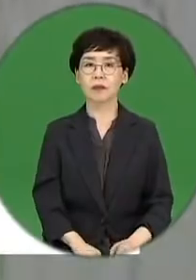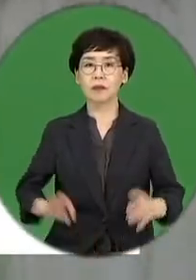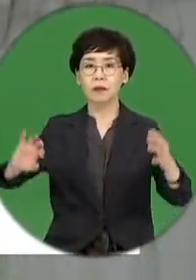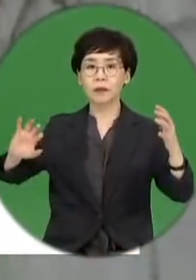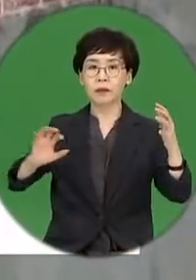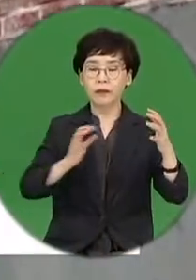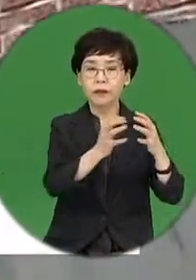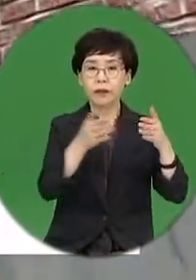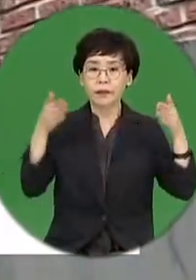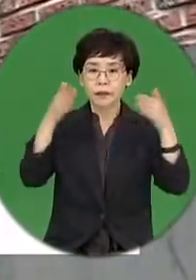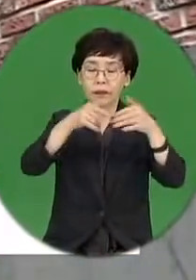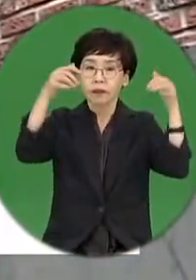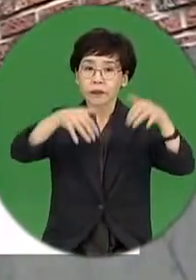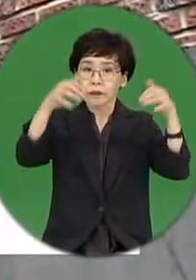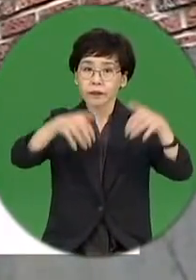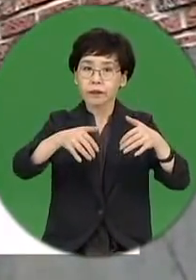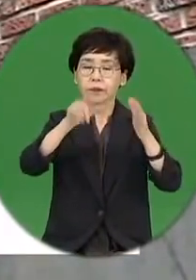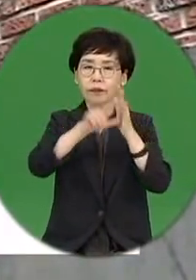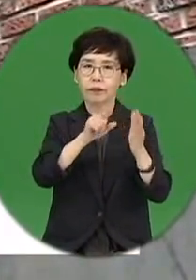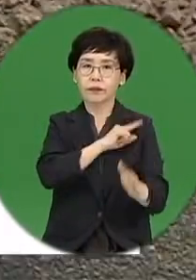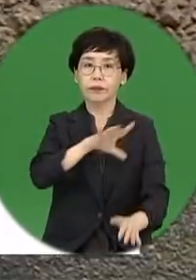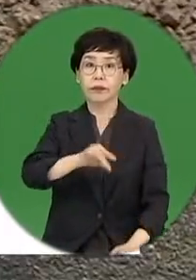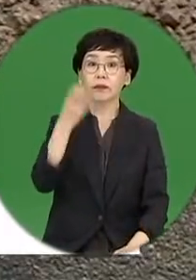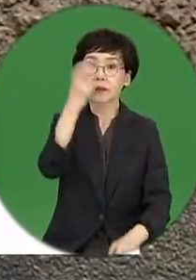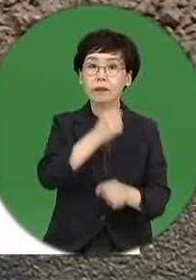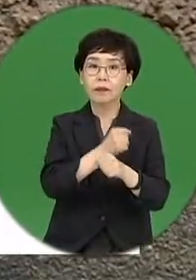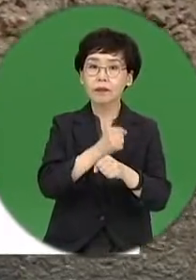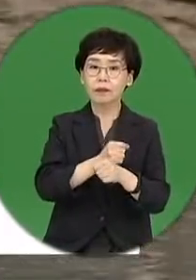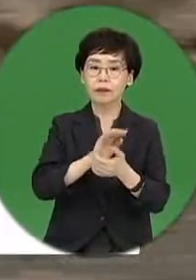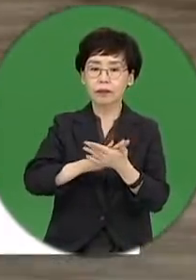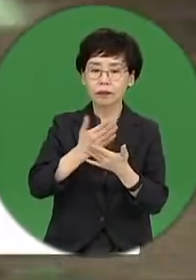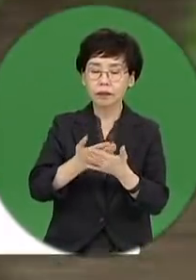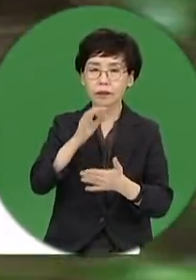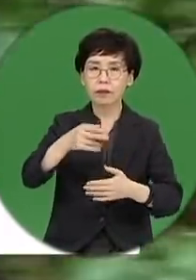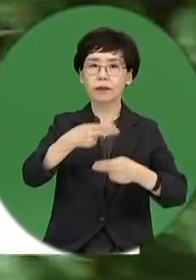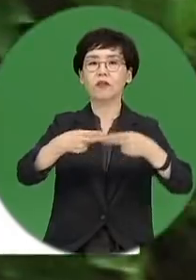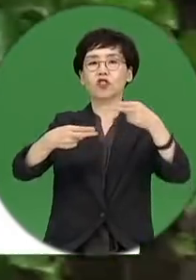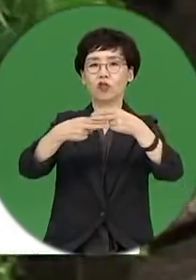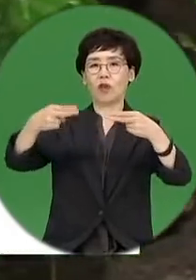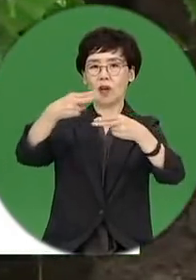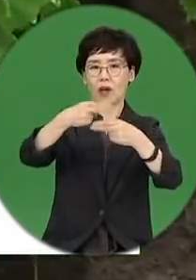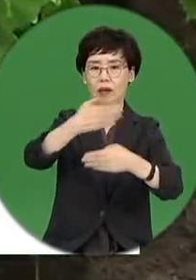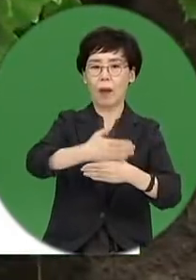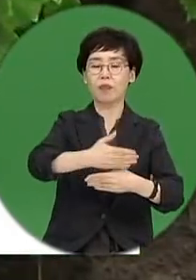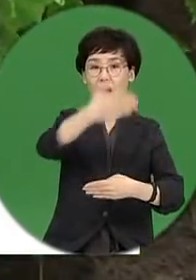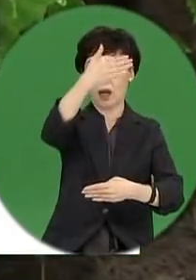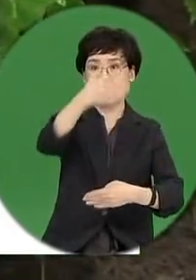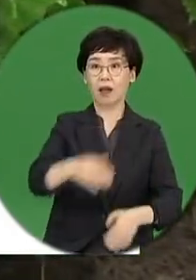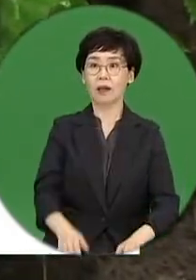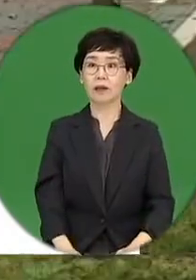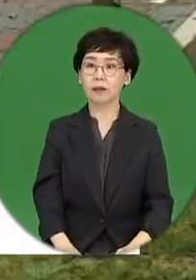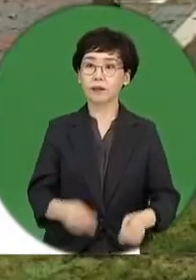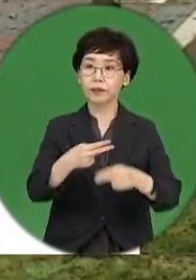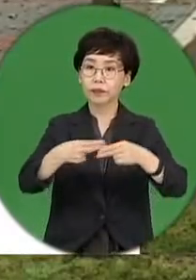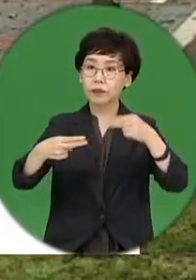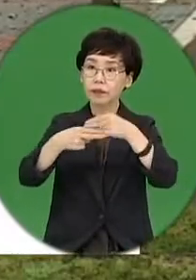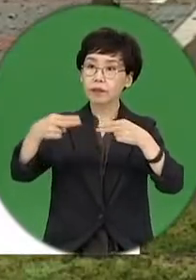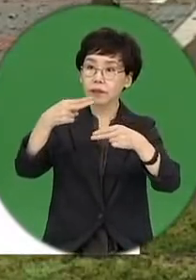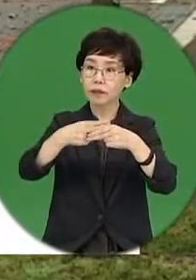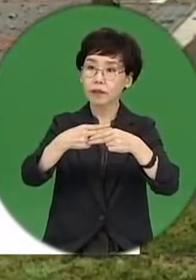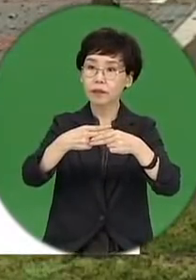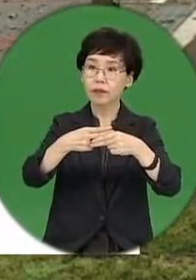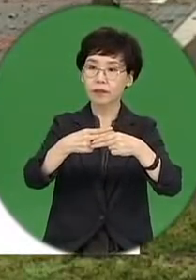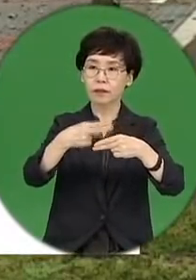태풍과 집중호우에 대비해 가장 먼저 점검하고 고쳐야 할 곳은 집 안팎의 축대와 담장입니다. 축대의 경우